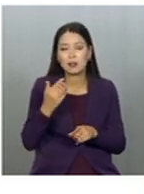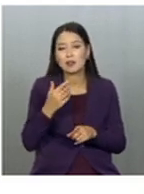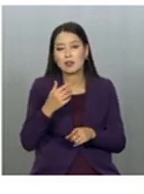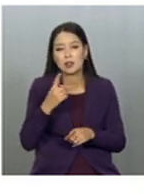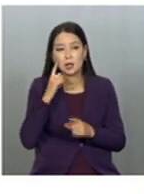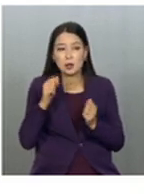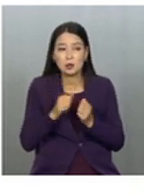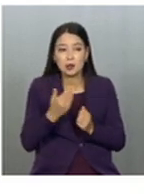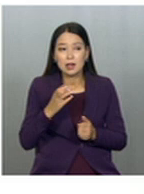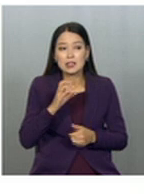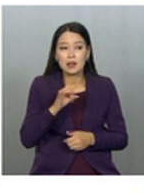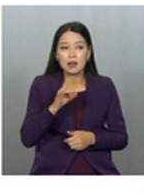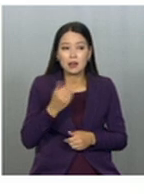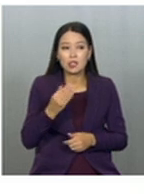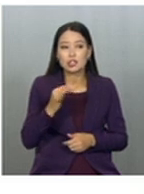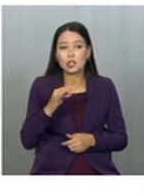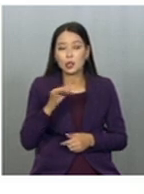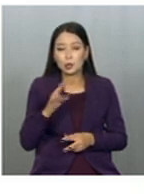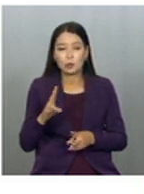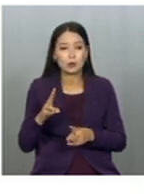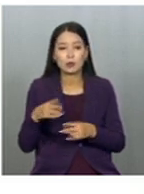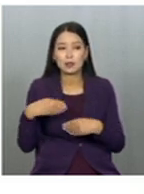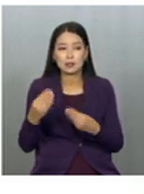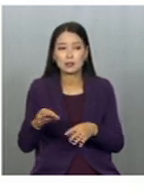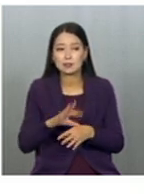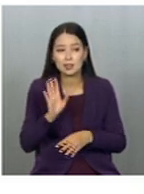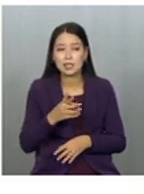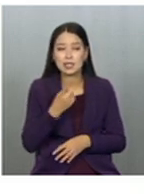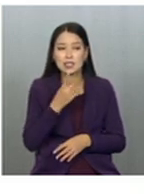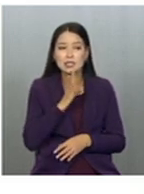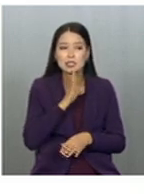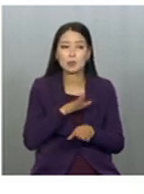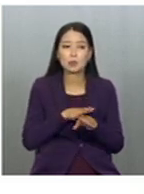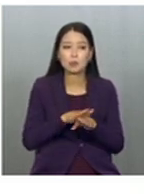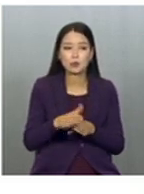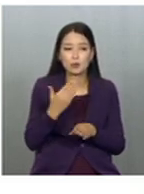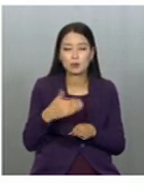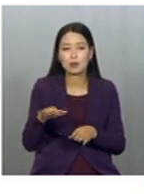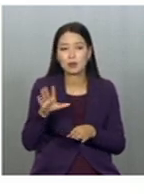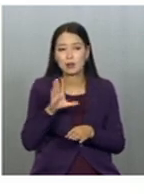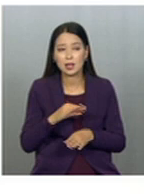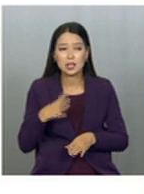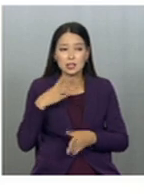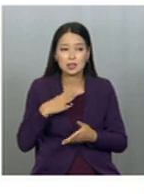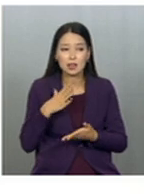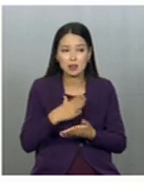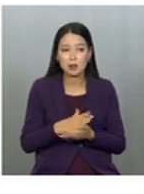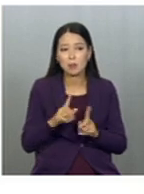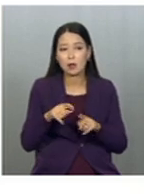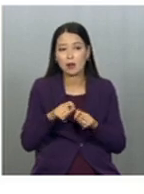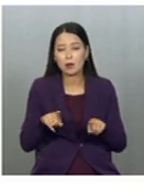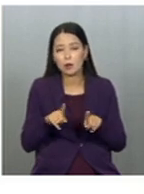бере көрме, қыз түгіл ер құнына келер шамаң. Байлаулы бала құстай Сара сорлы, жоқ екен осы